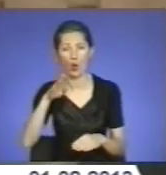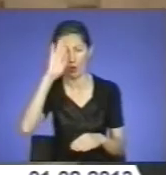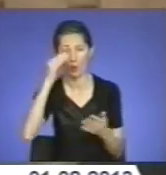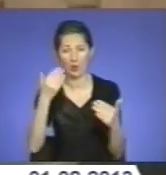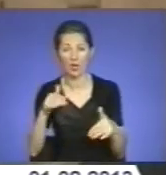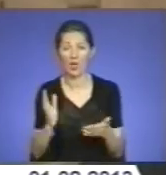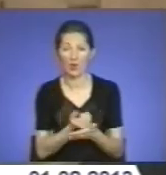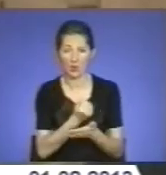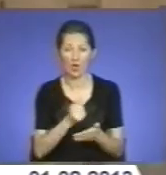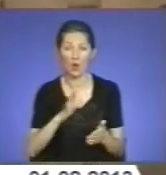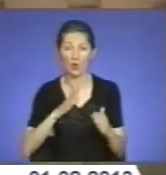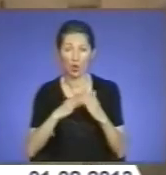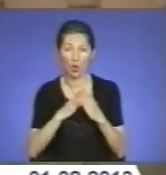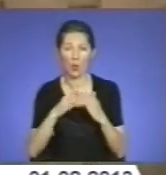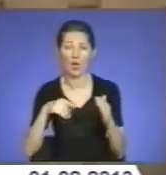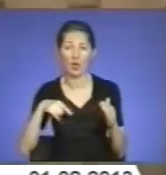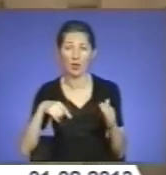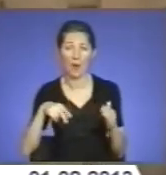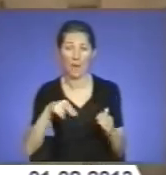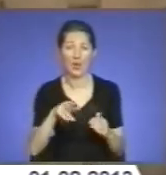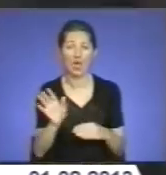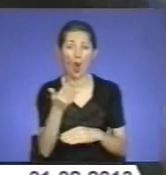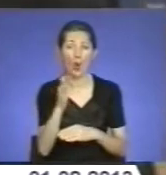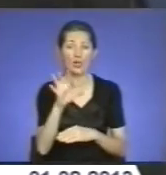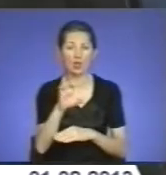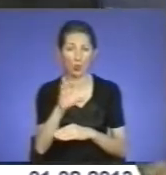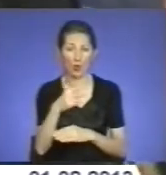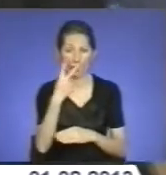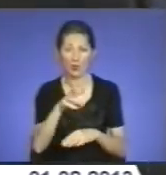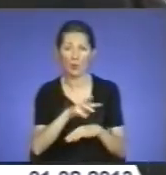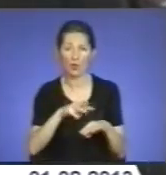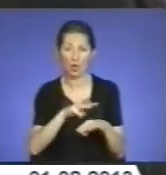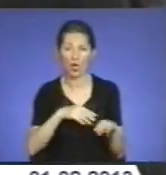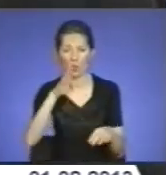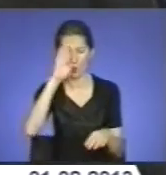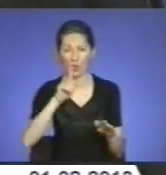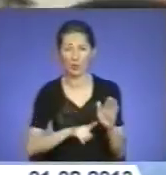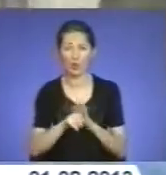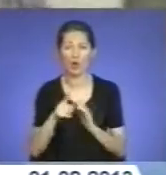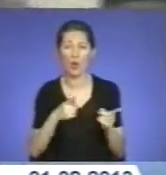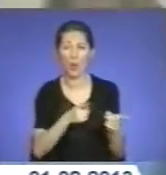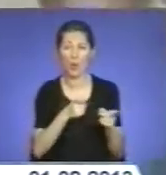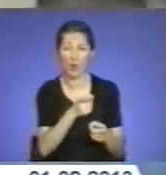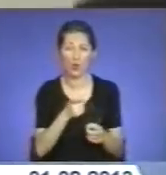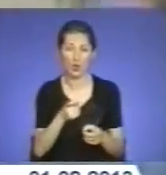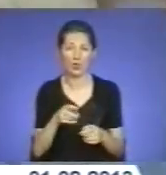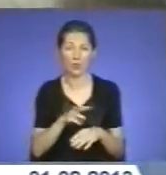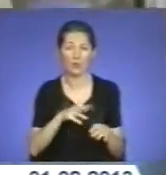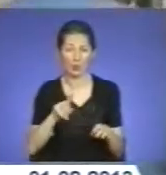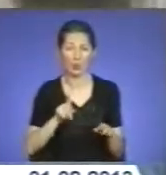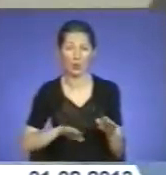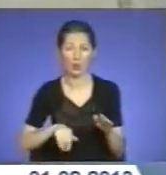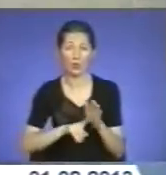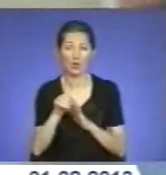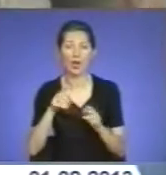собакою. Помітивши правоохоронців, зловмисник спочатку став погрожувати їм, відтак кинувся втікати. Проте міліціонери наздогнали